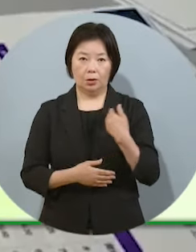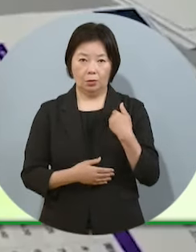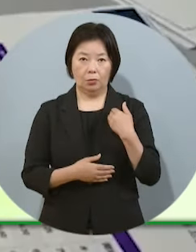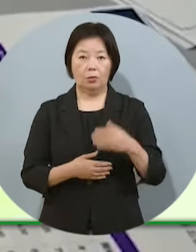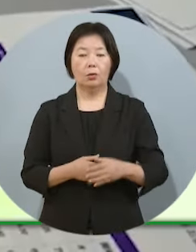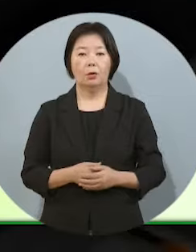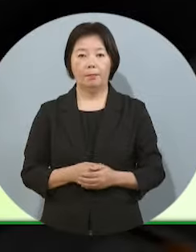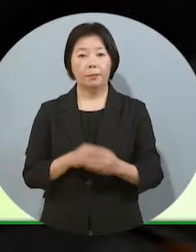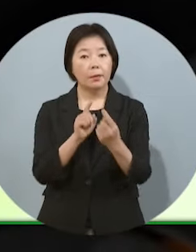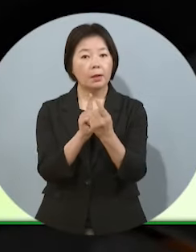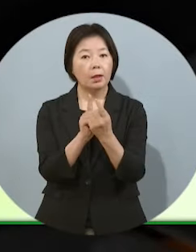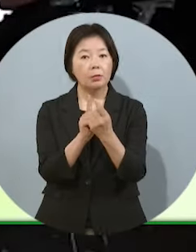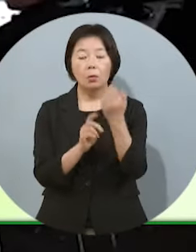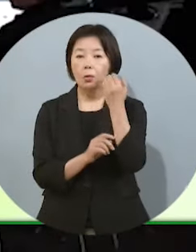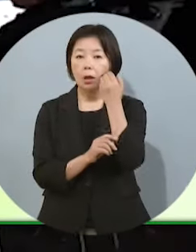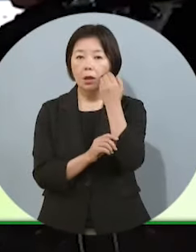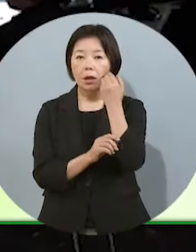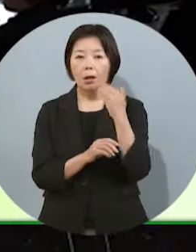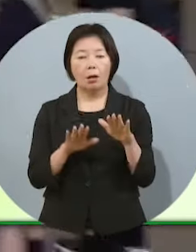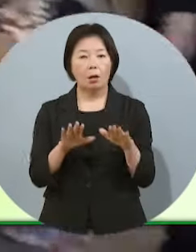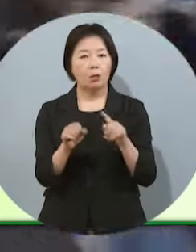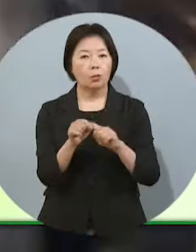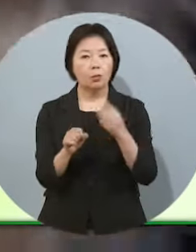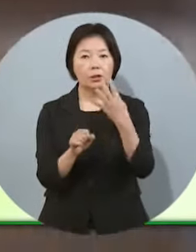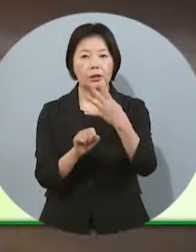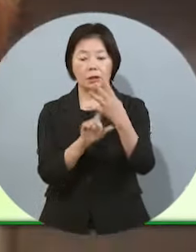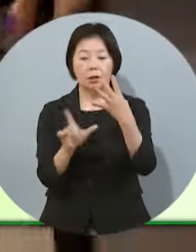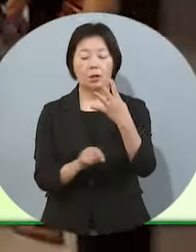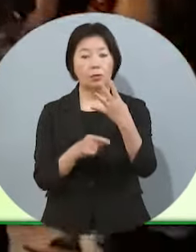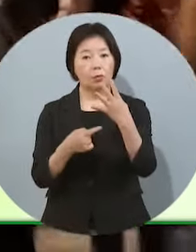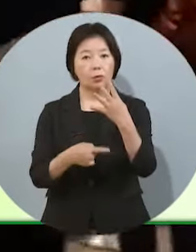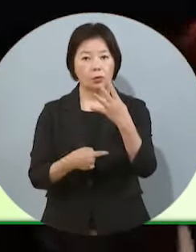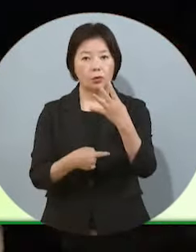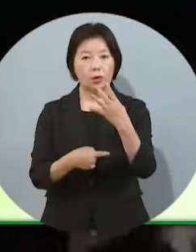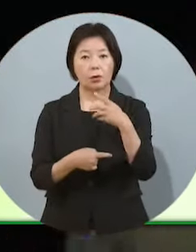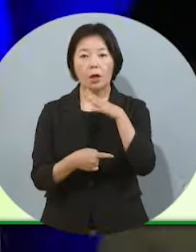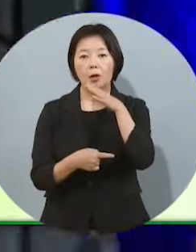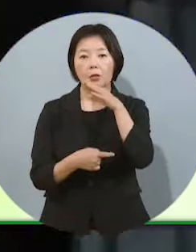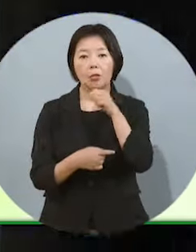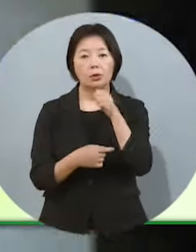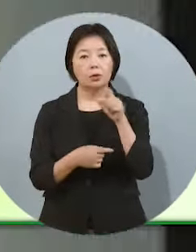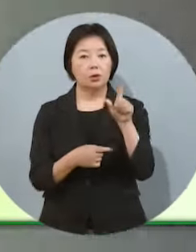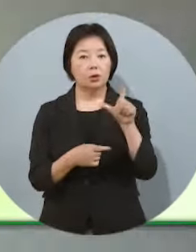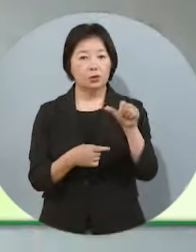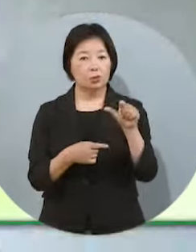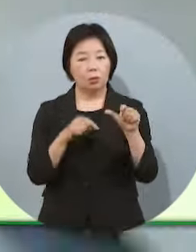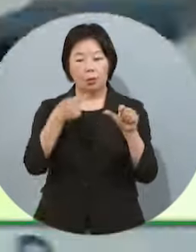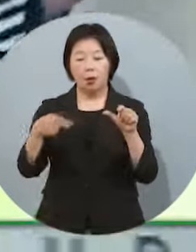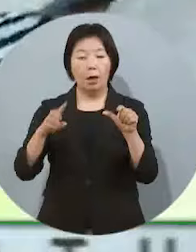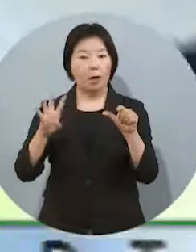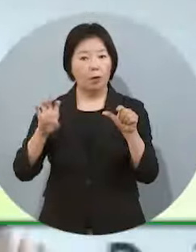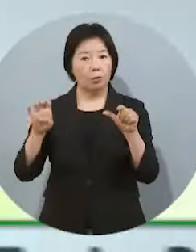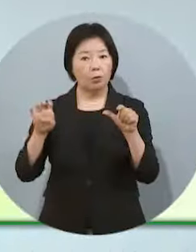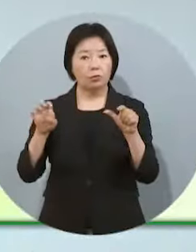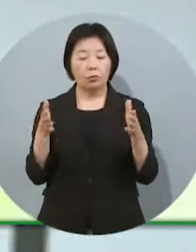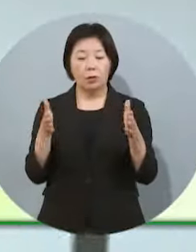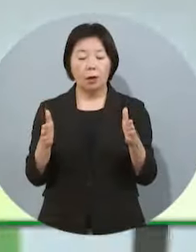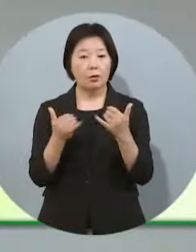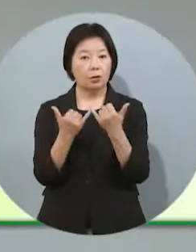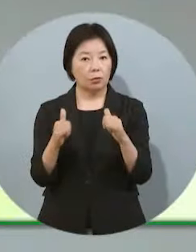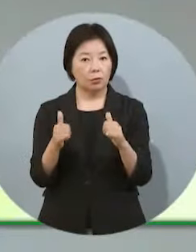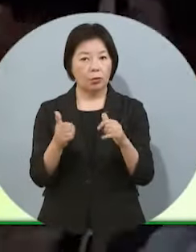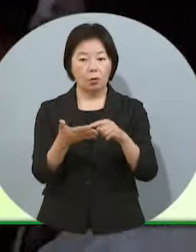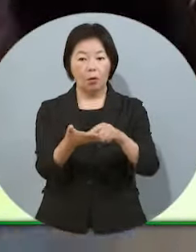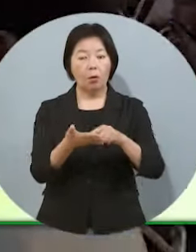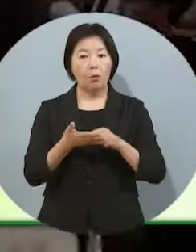対象は今年4月1日現在、15歳以上40歳未満で、応募するビ